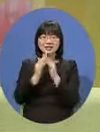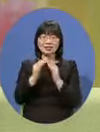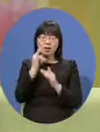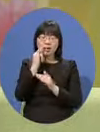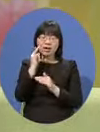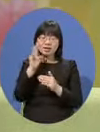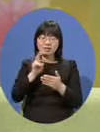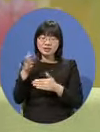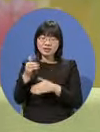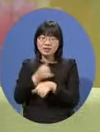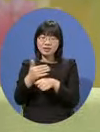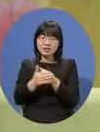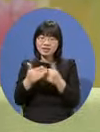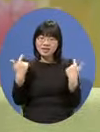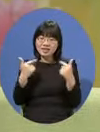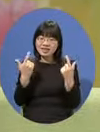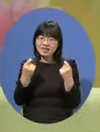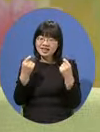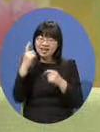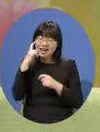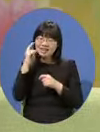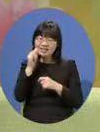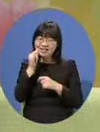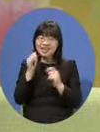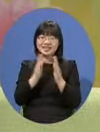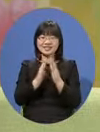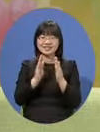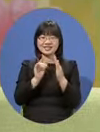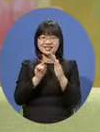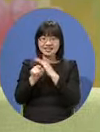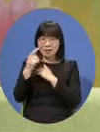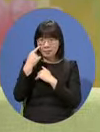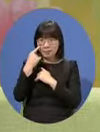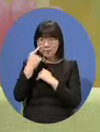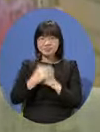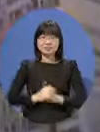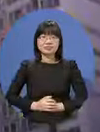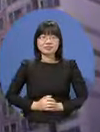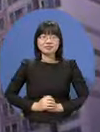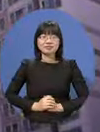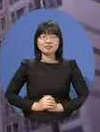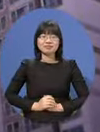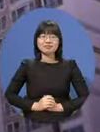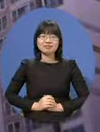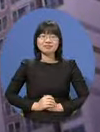전공을 하셨으니까 늘 그렇게 살지 않을까 싶은데 하윤이네 집을 한번 들여다보겠습니다.